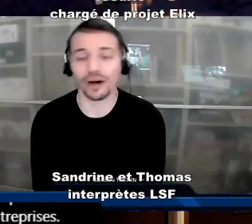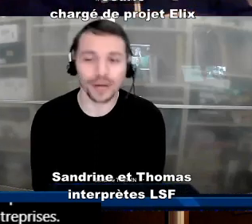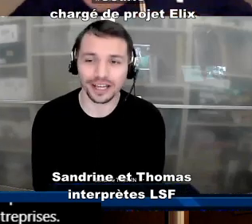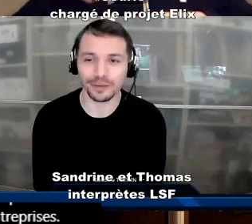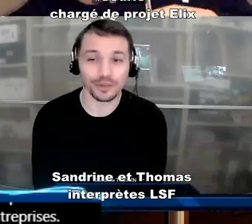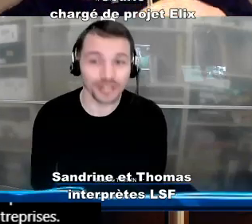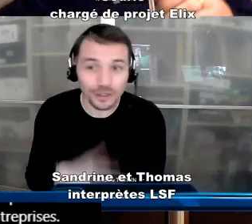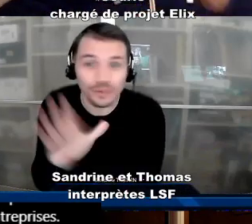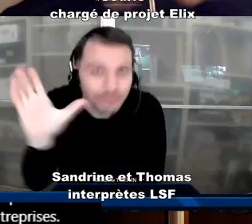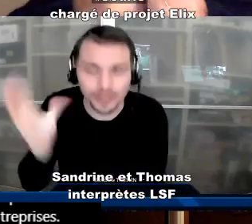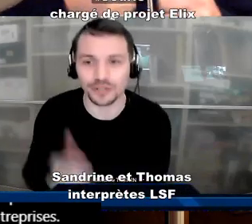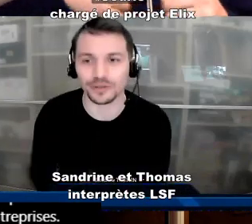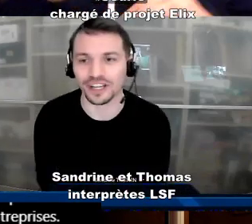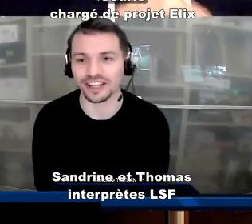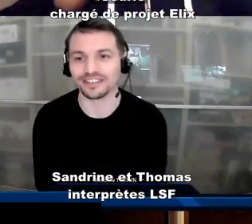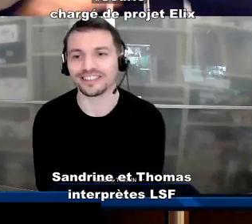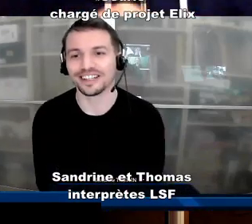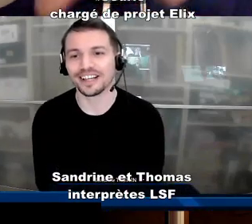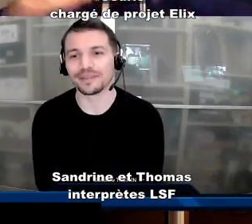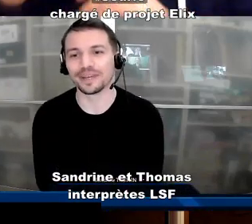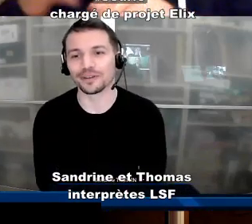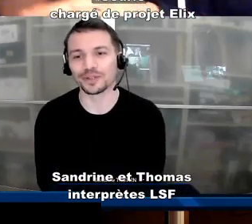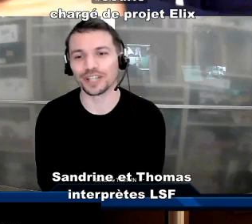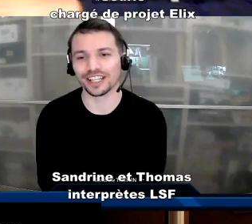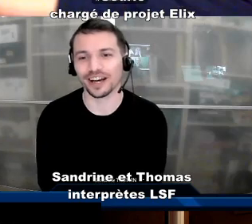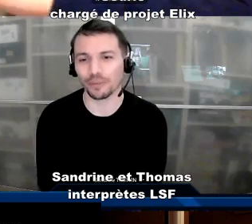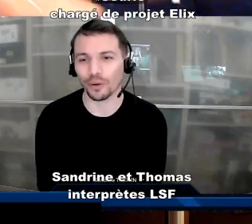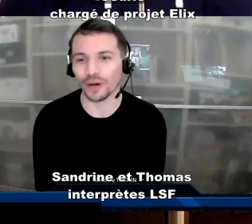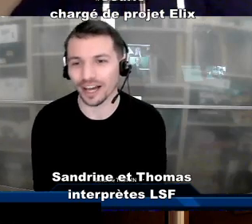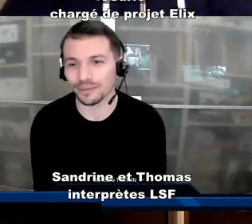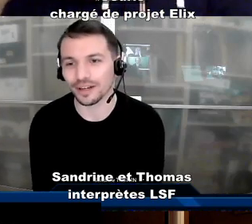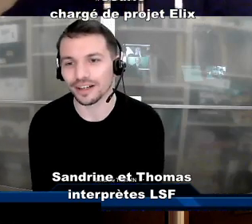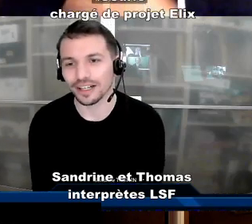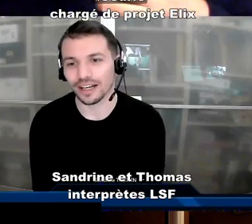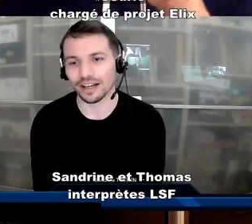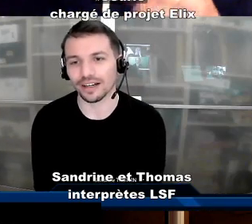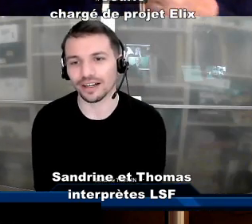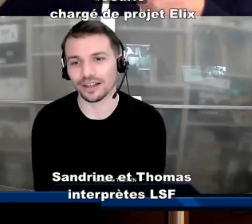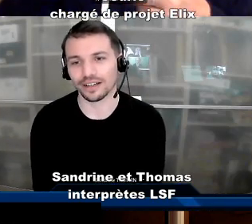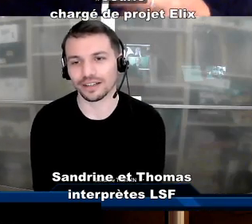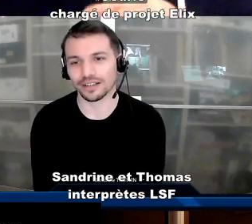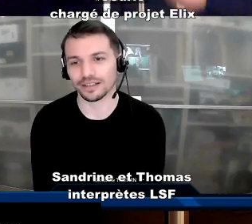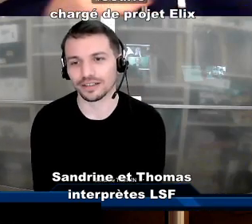je sais pas. Après, peut-être que oui. Après, j'en sais rien. Mais en tout cas, il y a un programme.